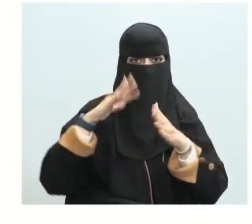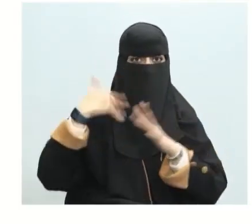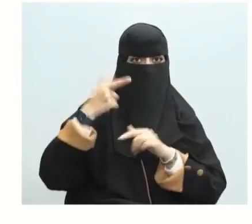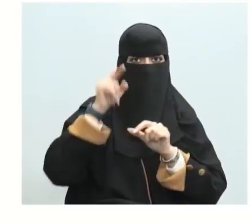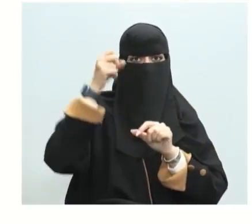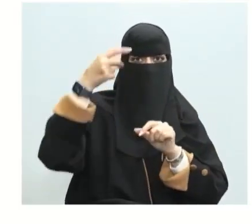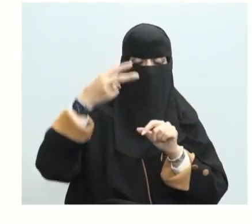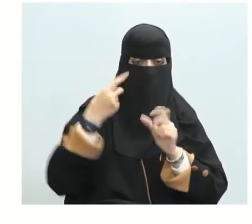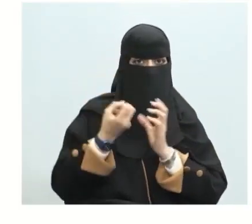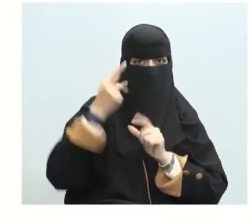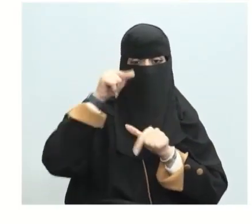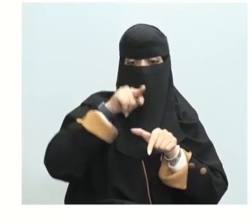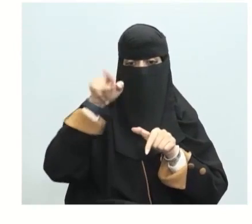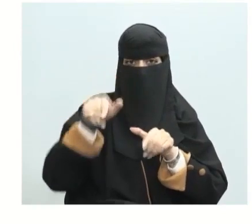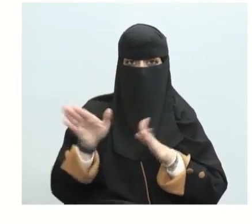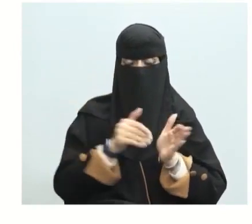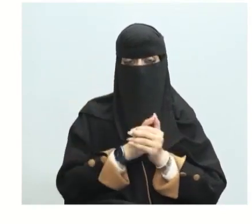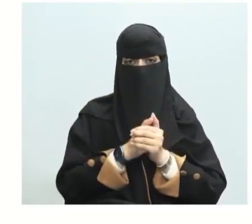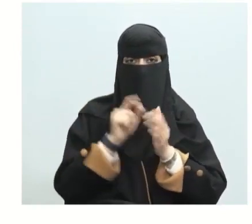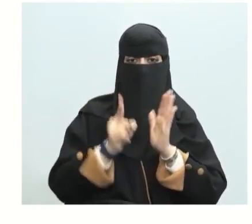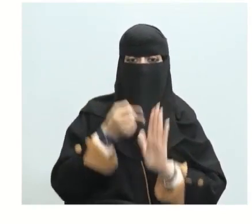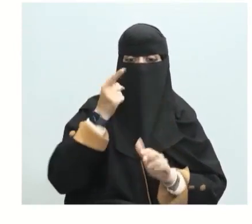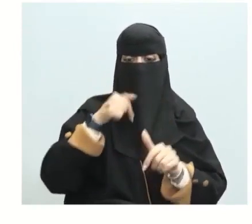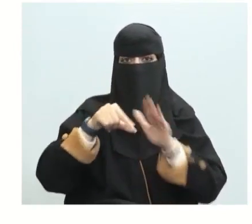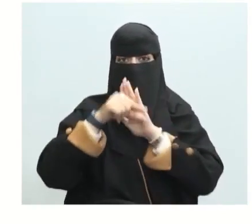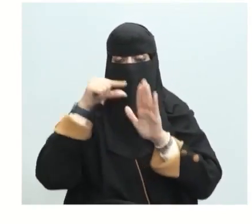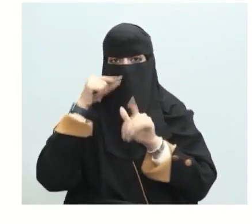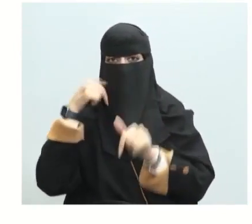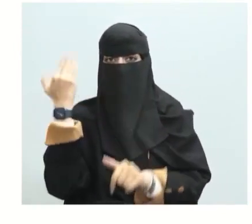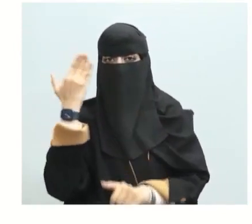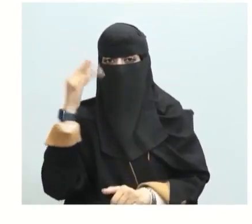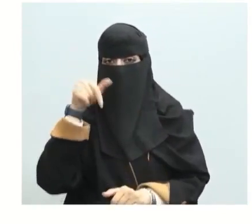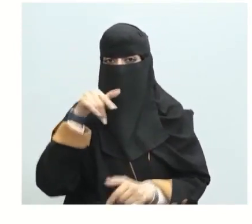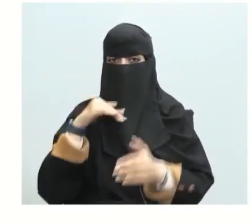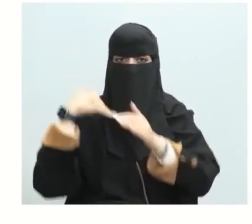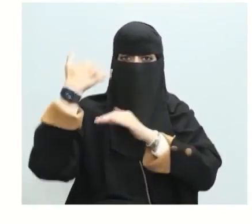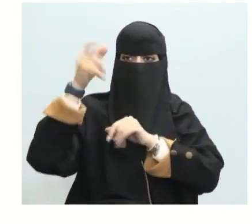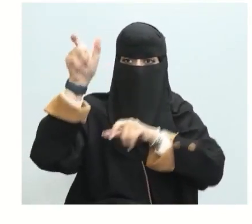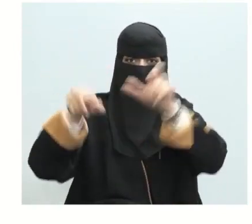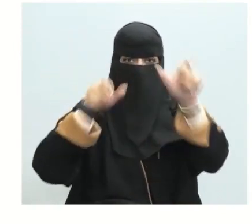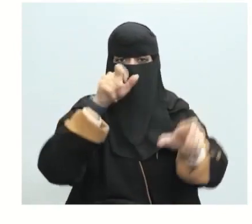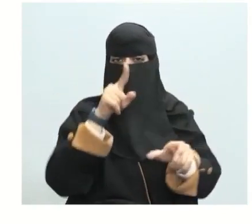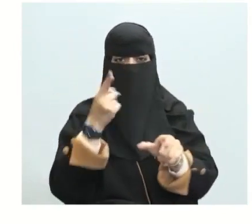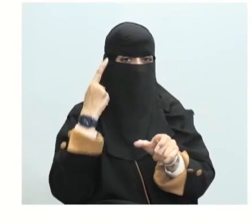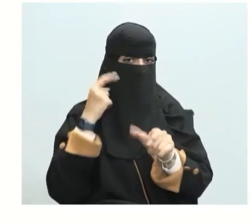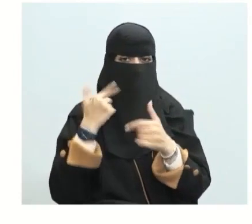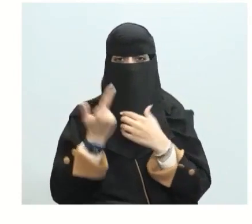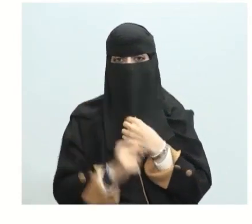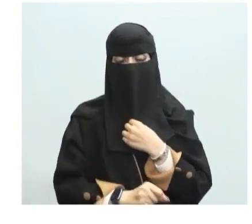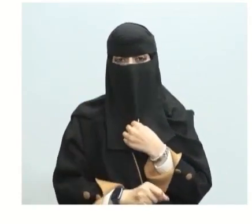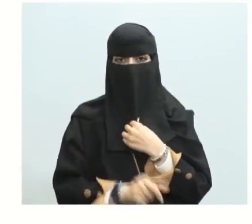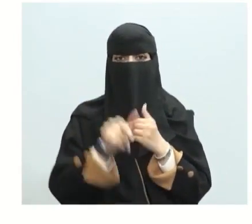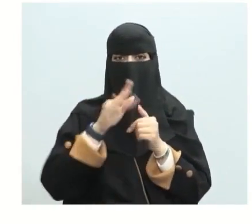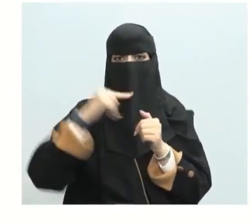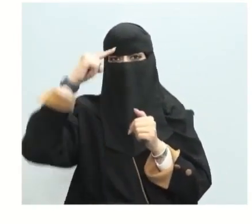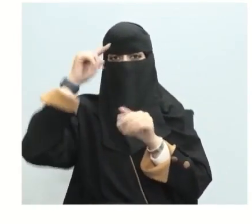لكل من هؤلاء اذا هنا موضوع الخطبه بحسب نوع الجمهور حسب نوع الجمهور طيب زملائك